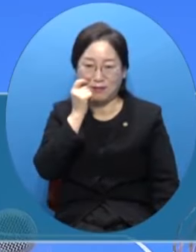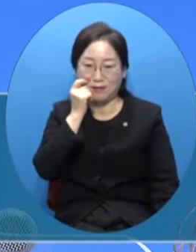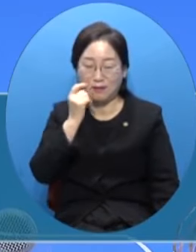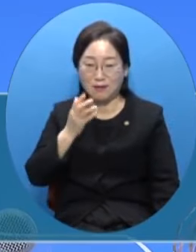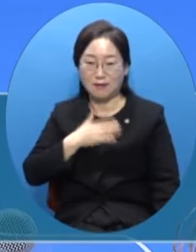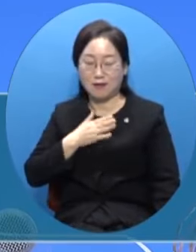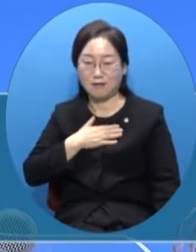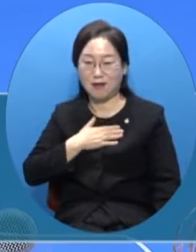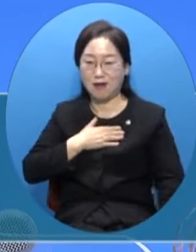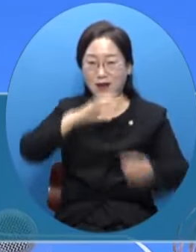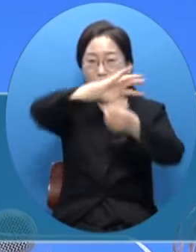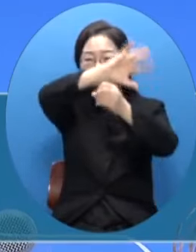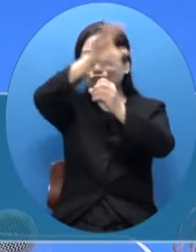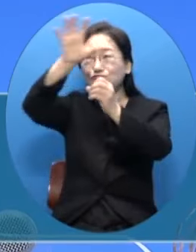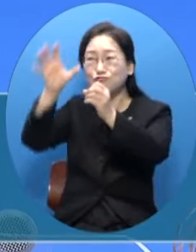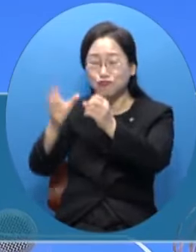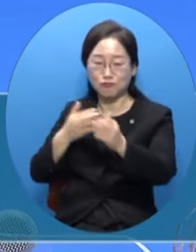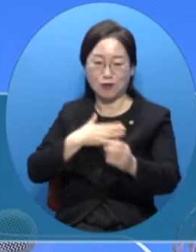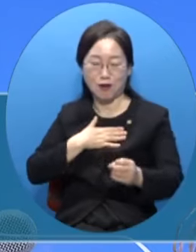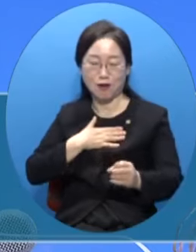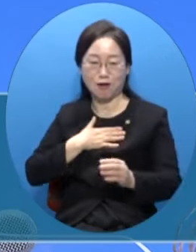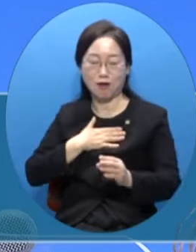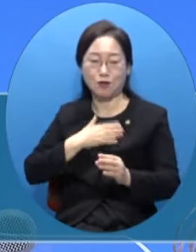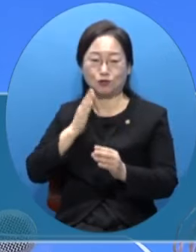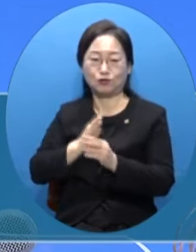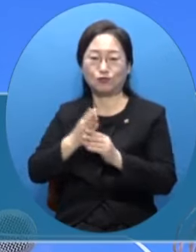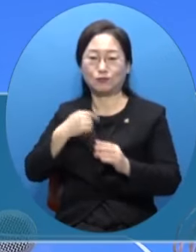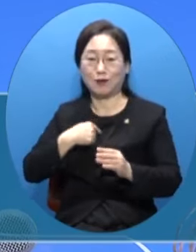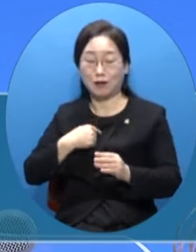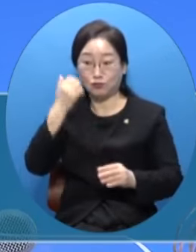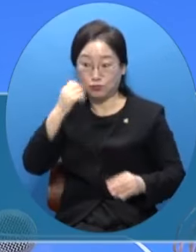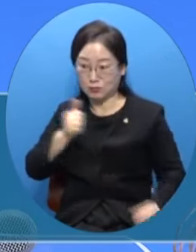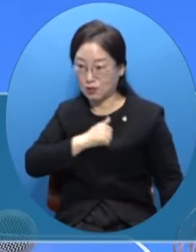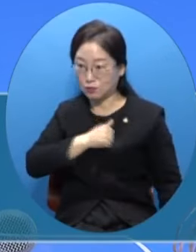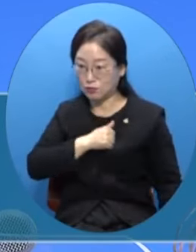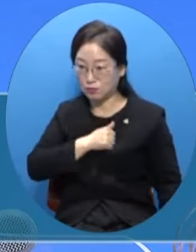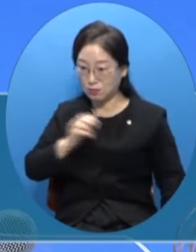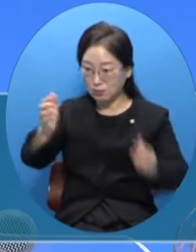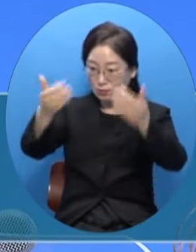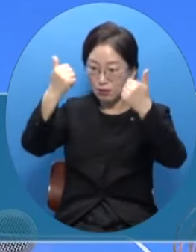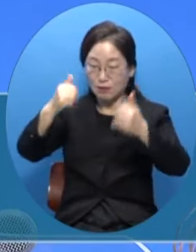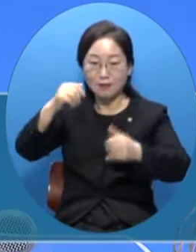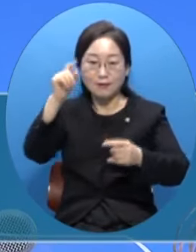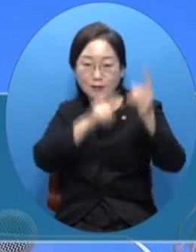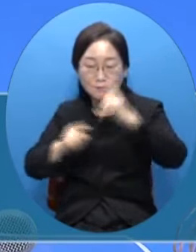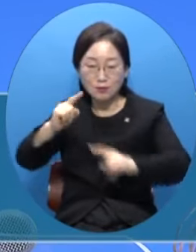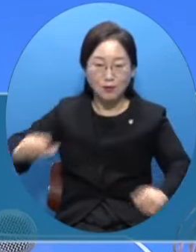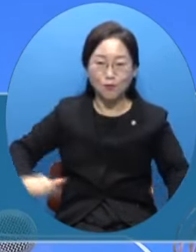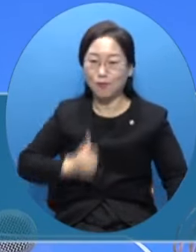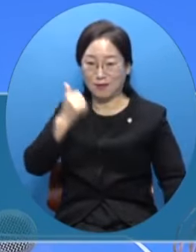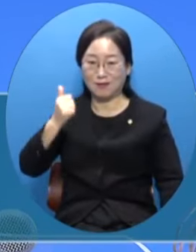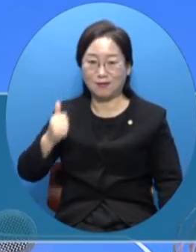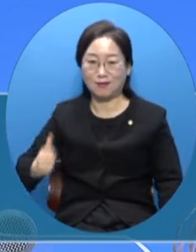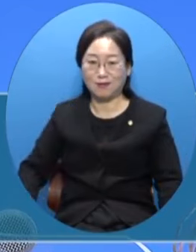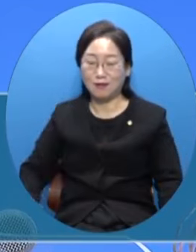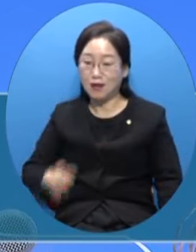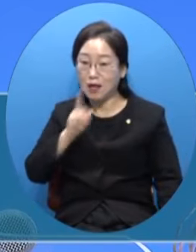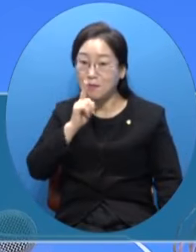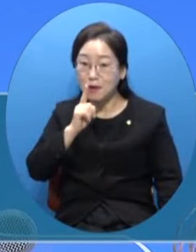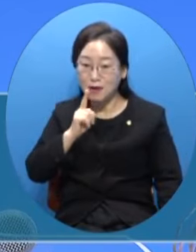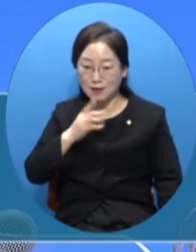내가 우주의 중심입니다. 누가 나가 자존심을 상하게 하면 깊은 상처를 받고 분노합니다. 말